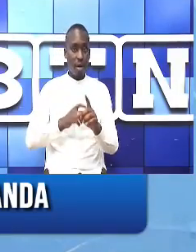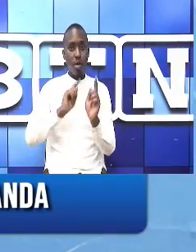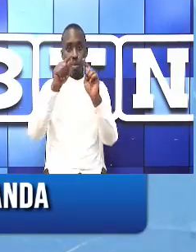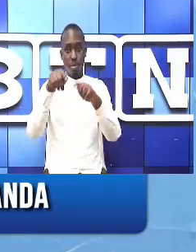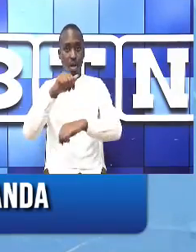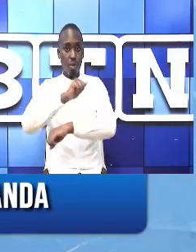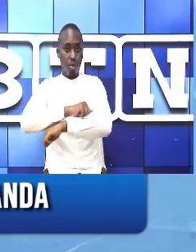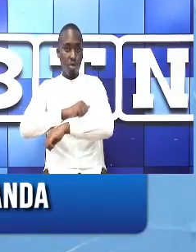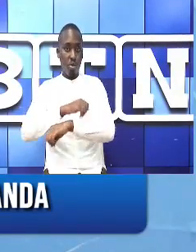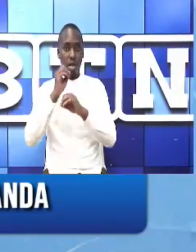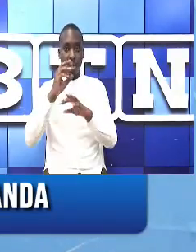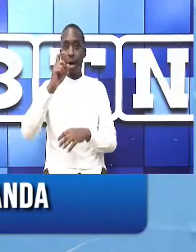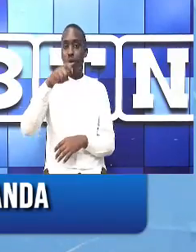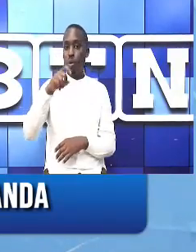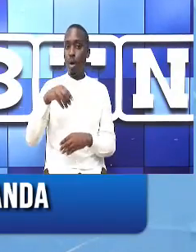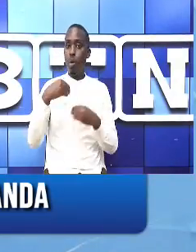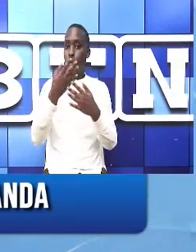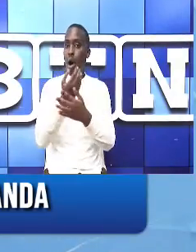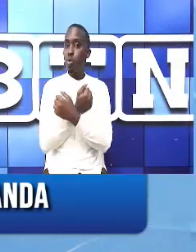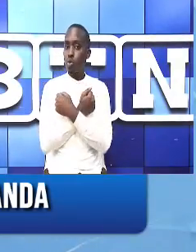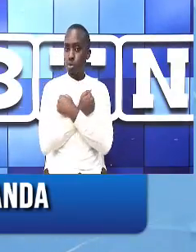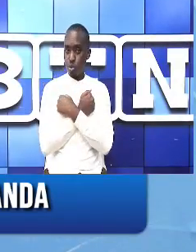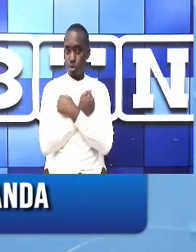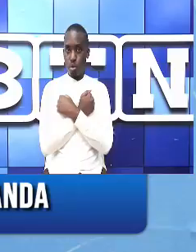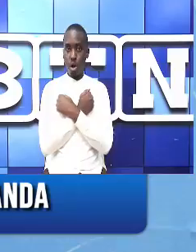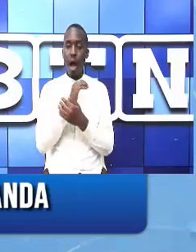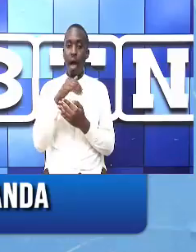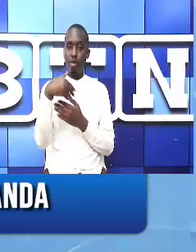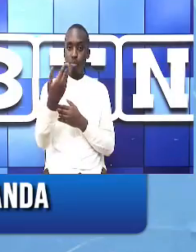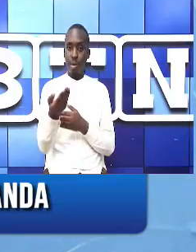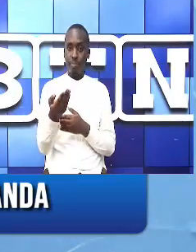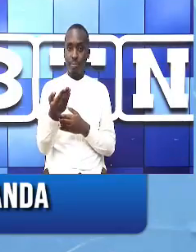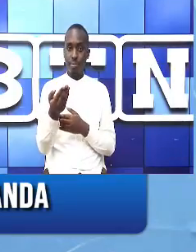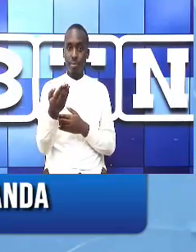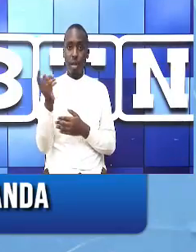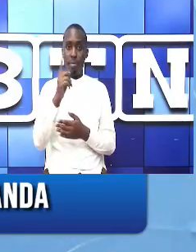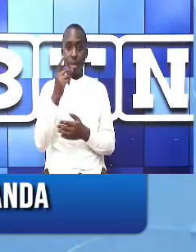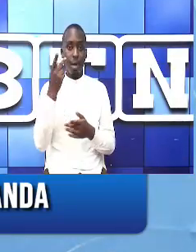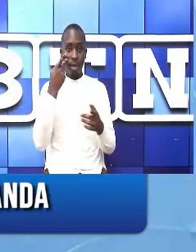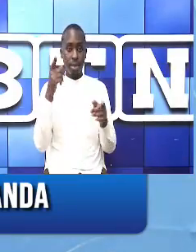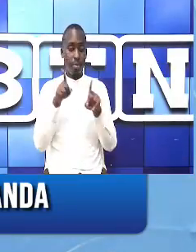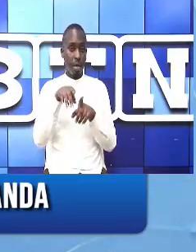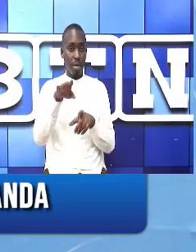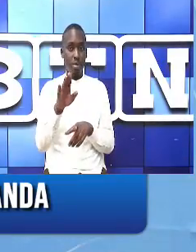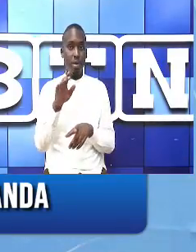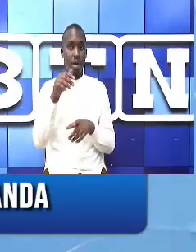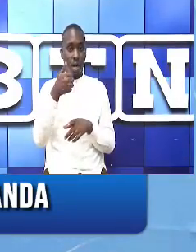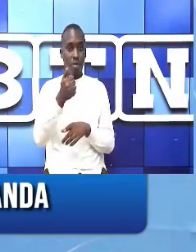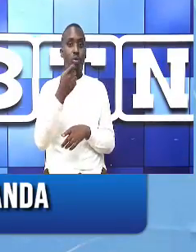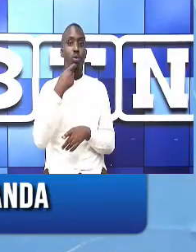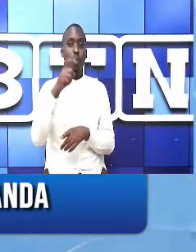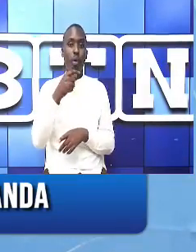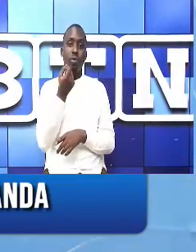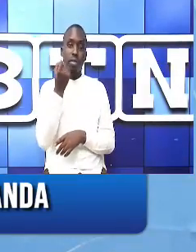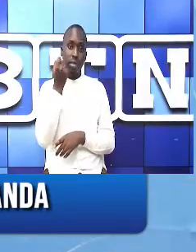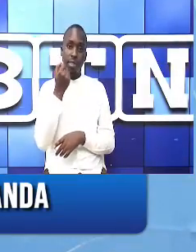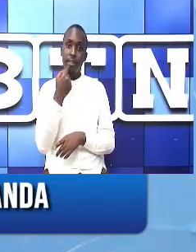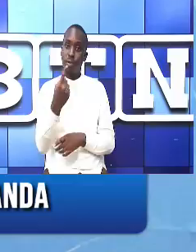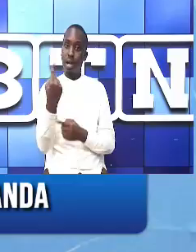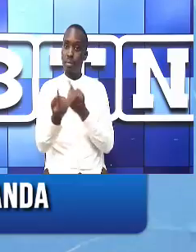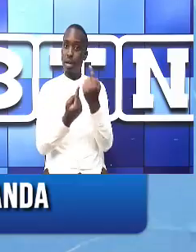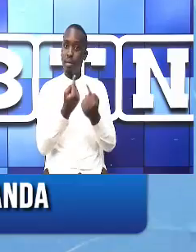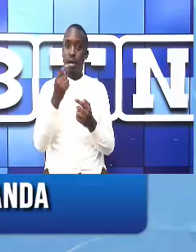ngombwa kumuha urukundo hanyuma bitabaye ibyo nacyo tugomba kukivuga rimwe na rimwe